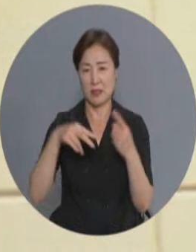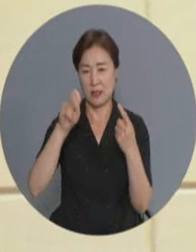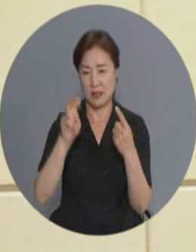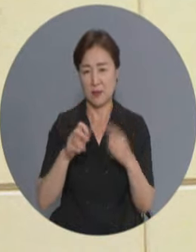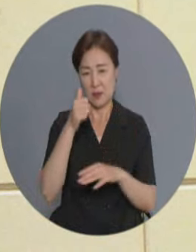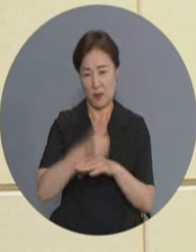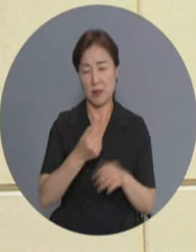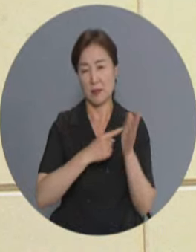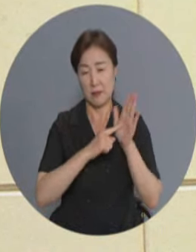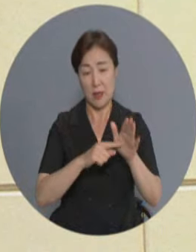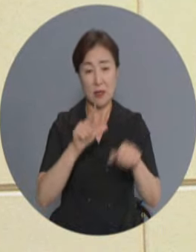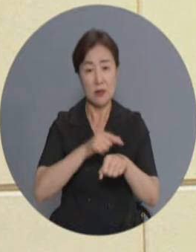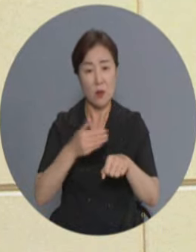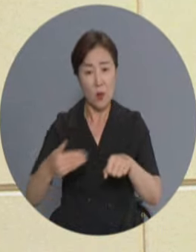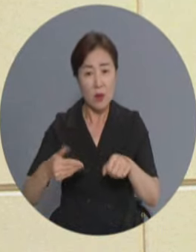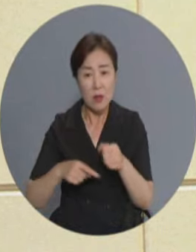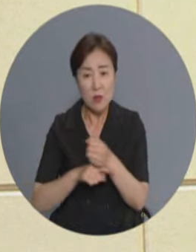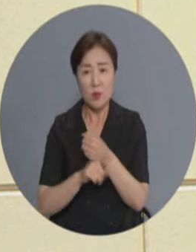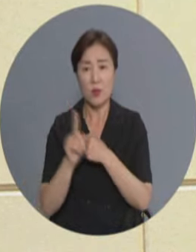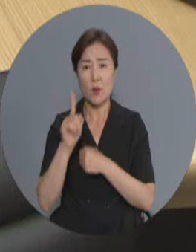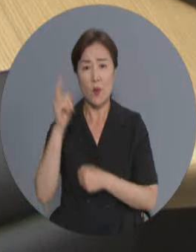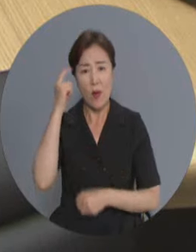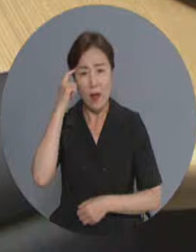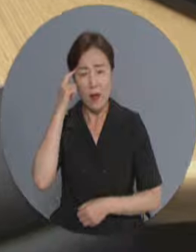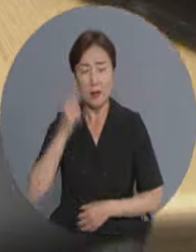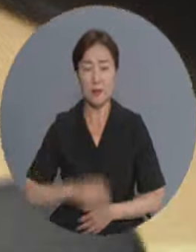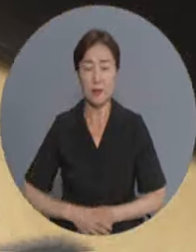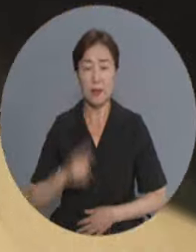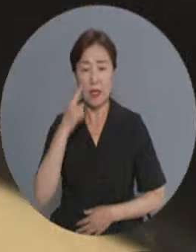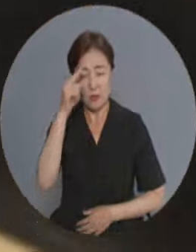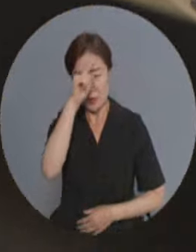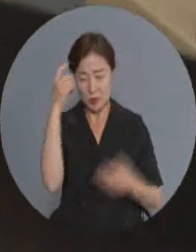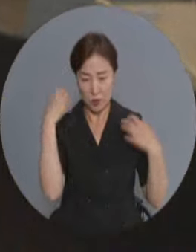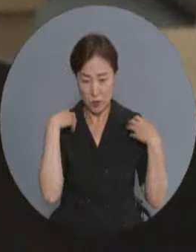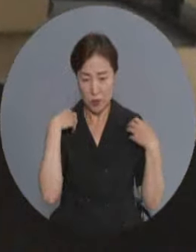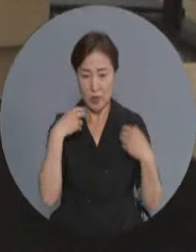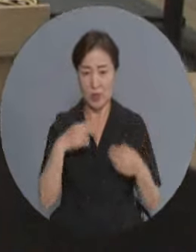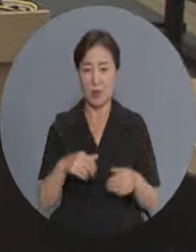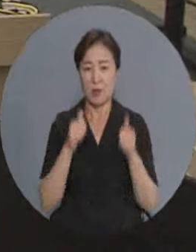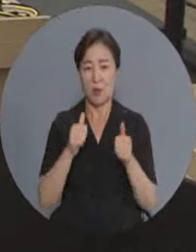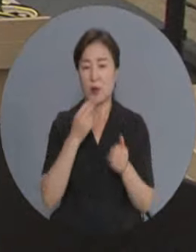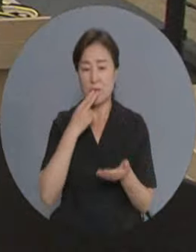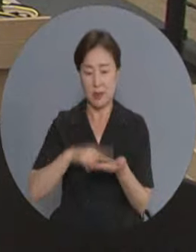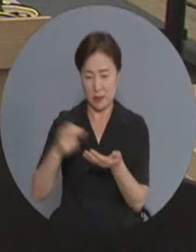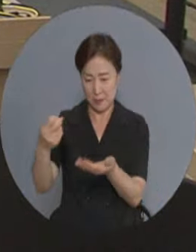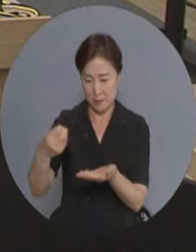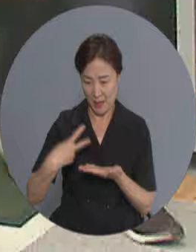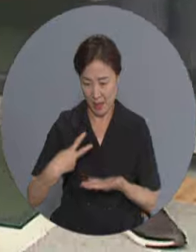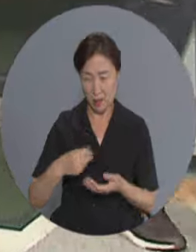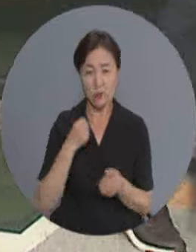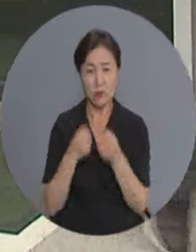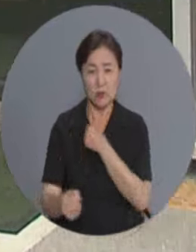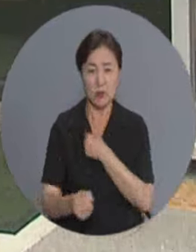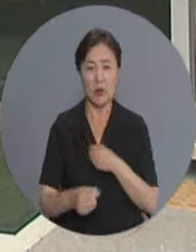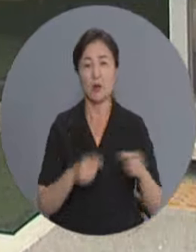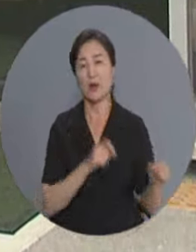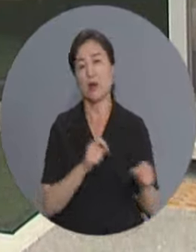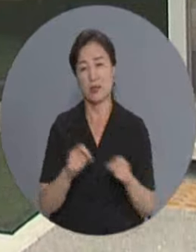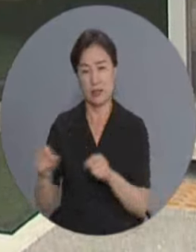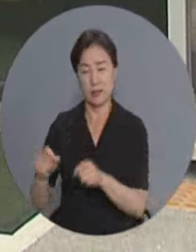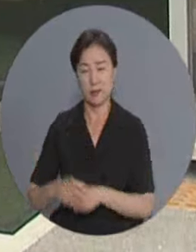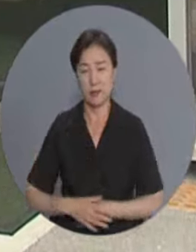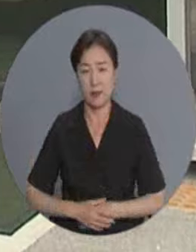오래 걸렸던 이유는 무엇일까? 일본 정부가 소장을 받고 뭉갰기 때문입니다. 국제소송의